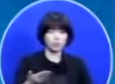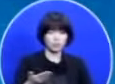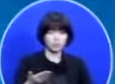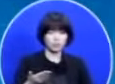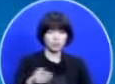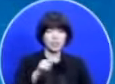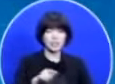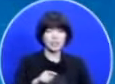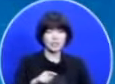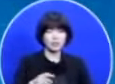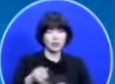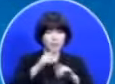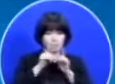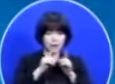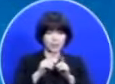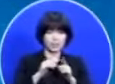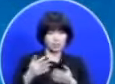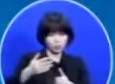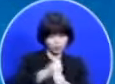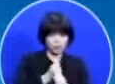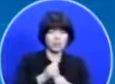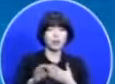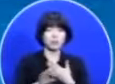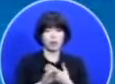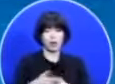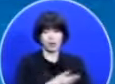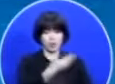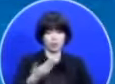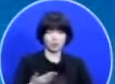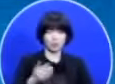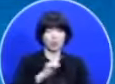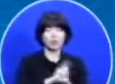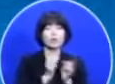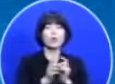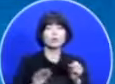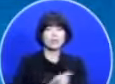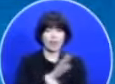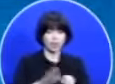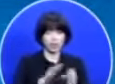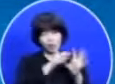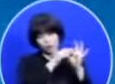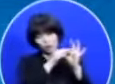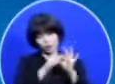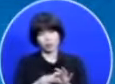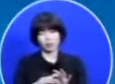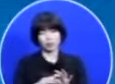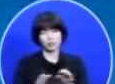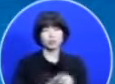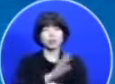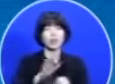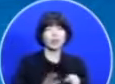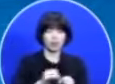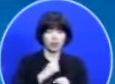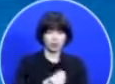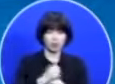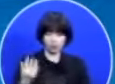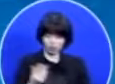말씀을 정말 붙잡으면 그러면 서로 사랑하고 계속해서 서로 사랑하고 그리고